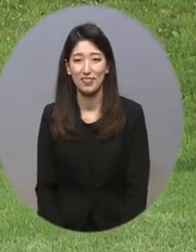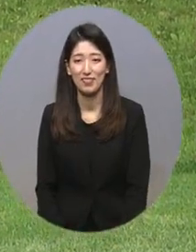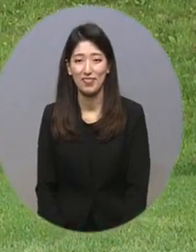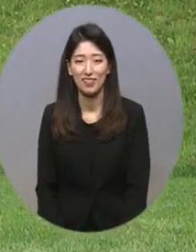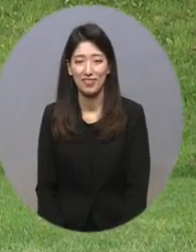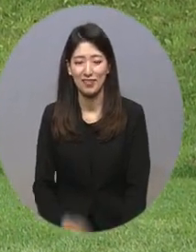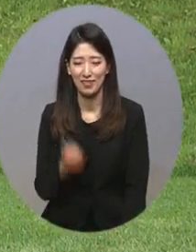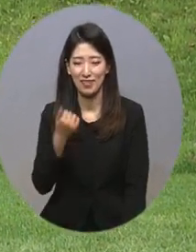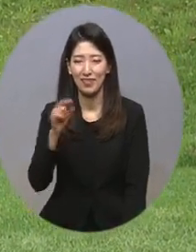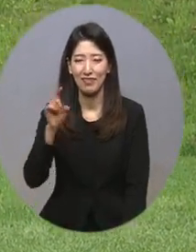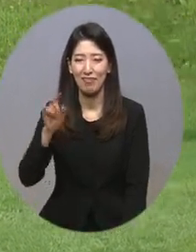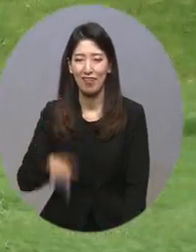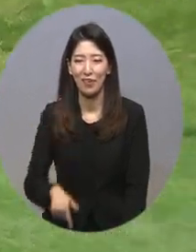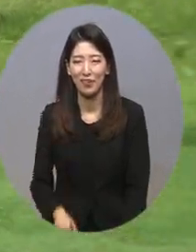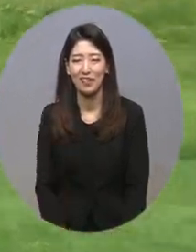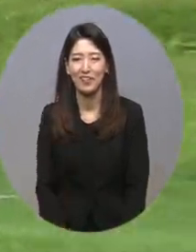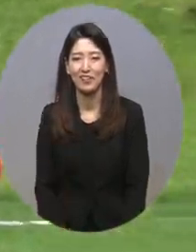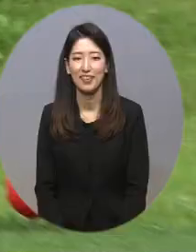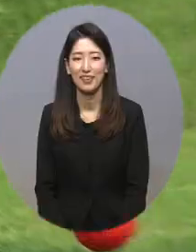다시야.